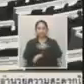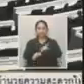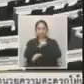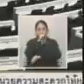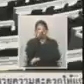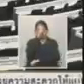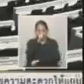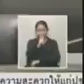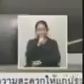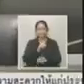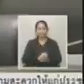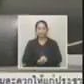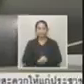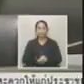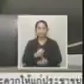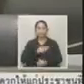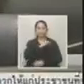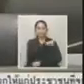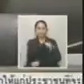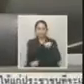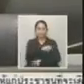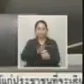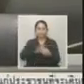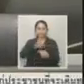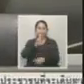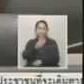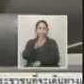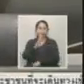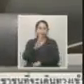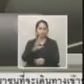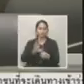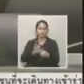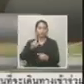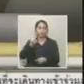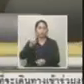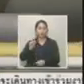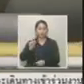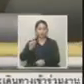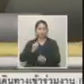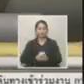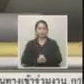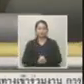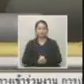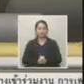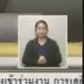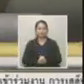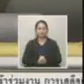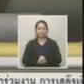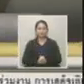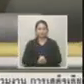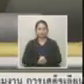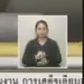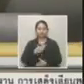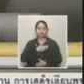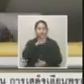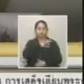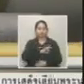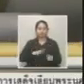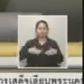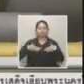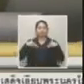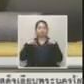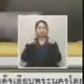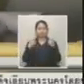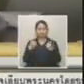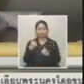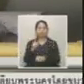เคารพผมในแพทย์เรวัชวิสุทธิเวชเสรีรวมไทยครับท่านประธานครับผมรู้สึกสบายใจทุกครั้ง